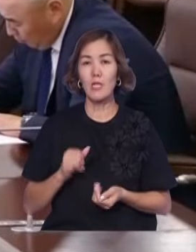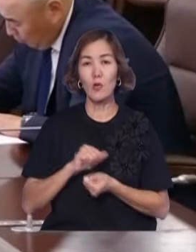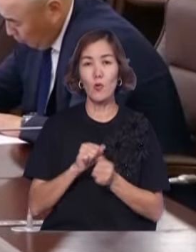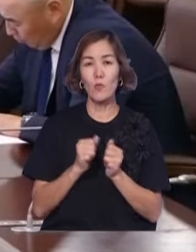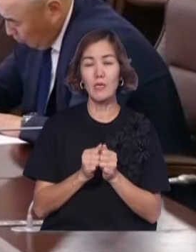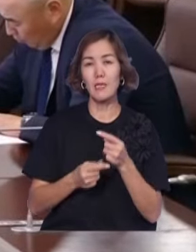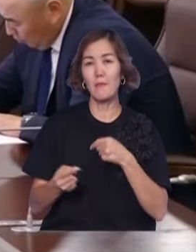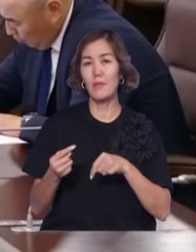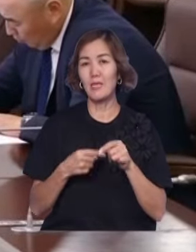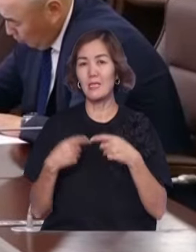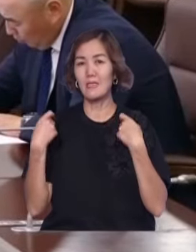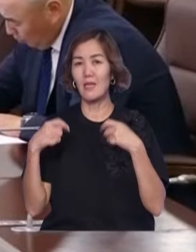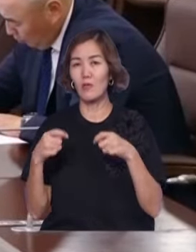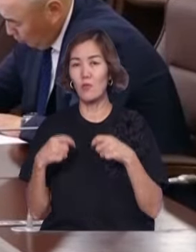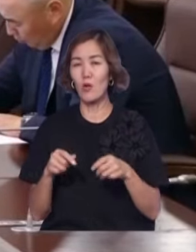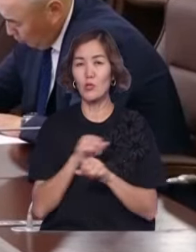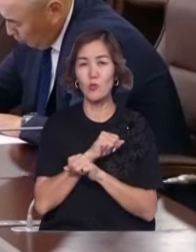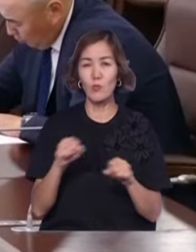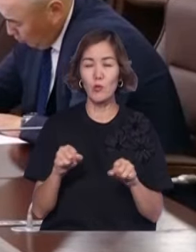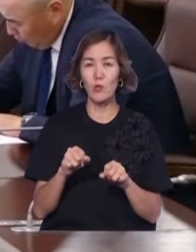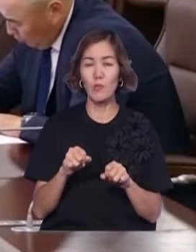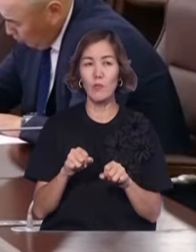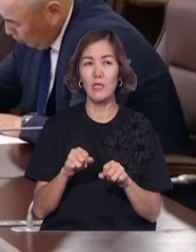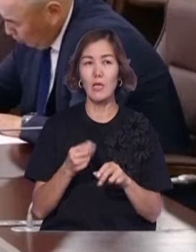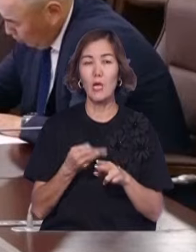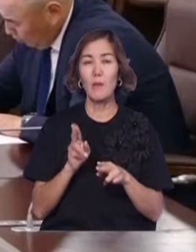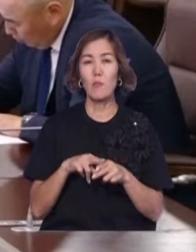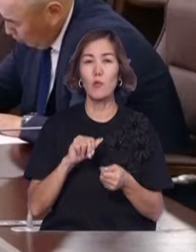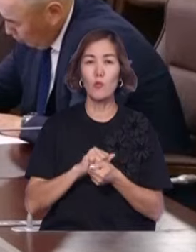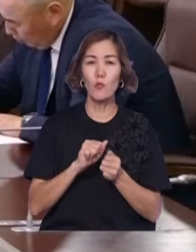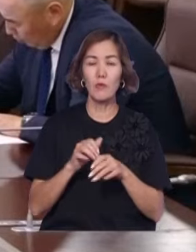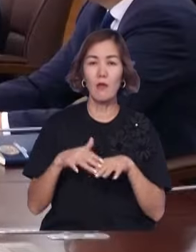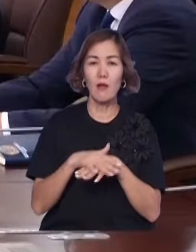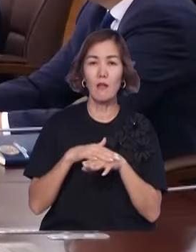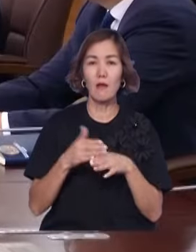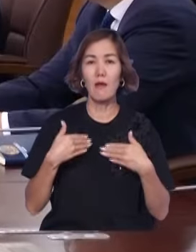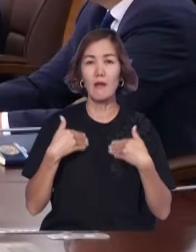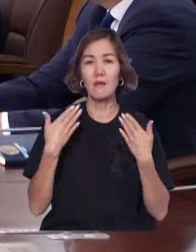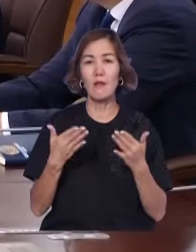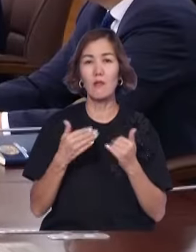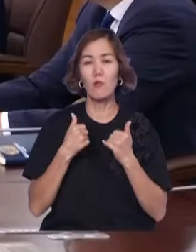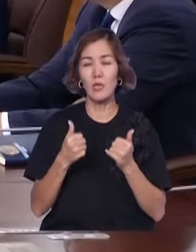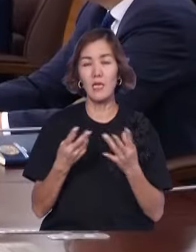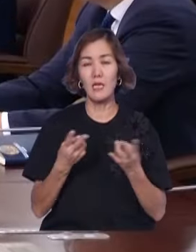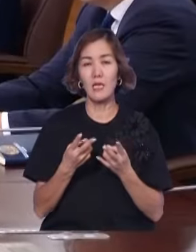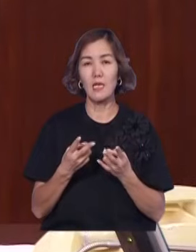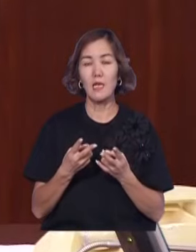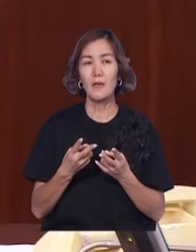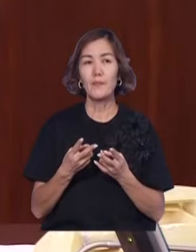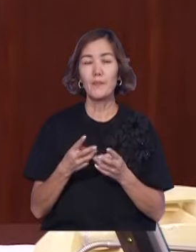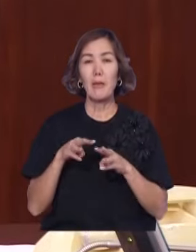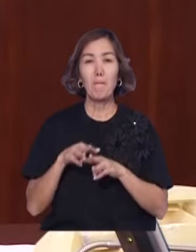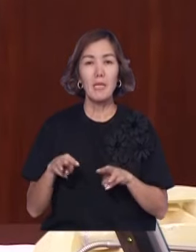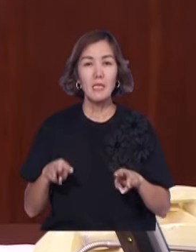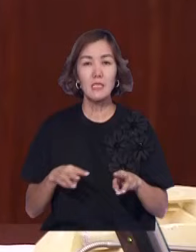бизнес субъектілеріне сатуға жол беруге болмайды. Бұл көмір халыққа арналған. Отырыс соңында Олжас Бектенов